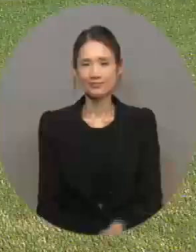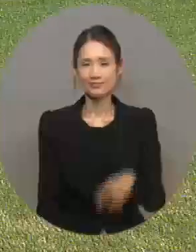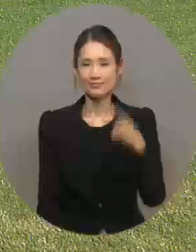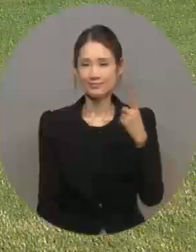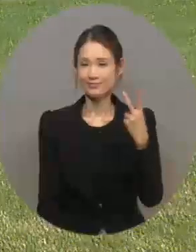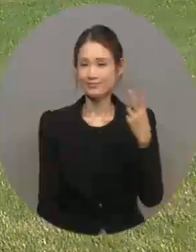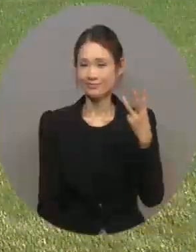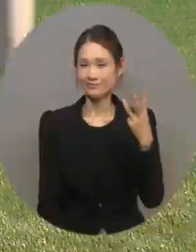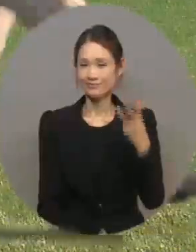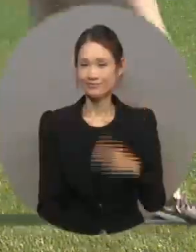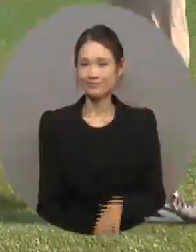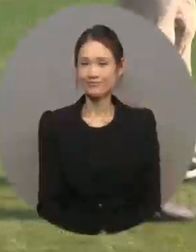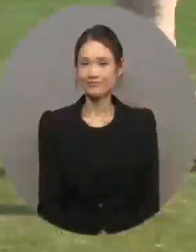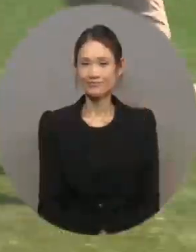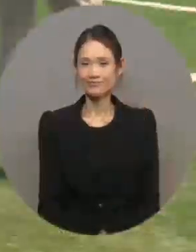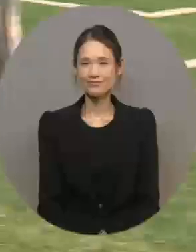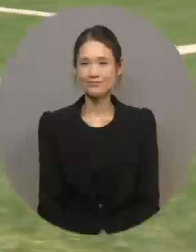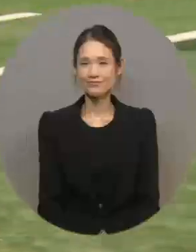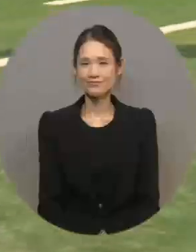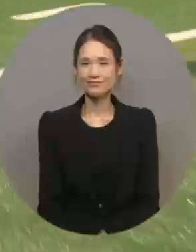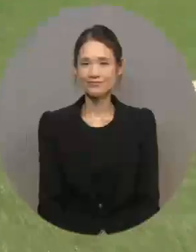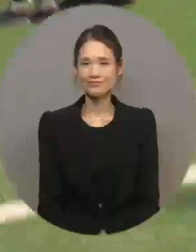셋.